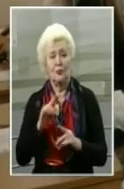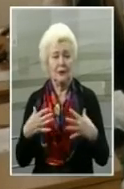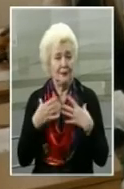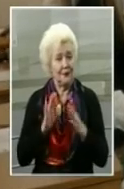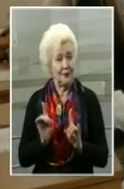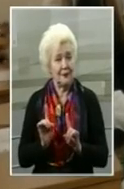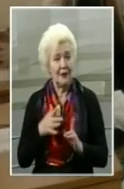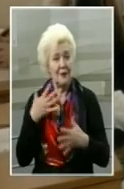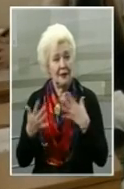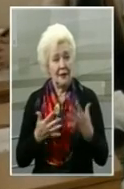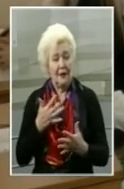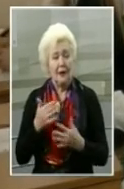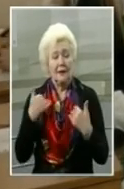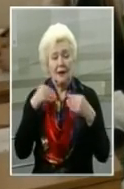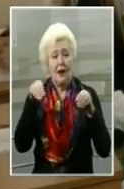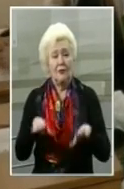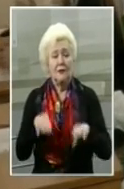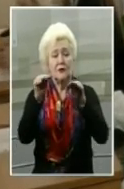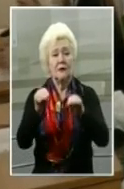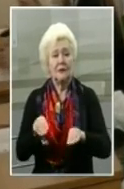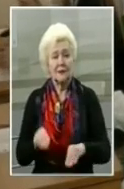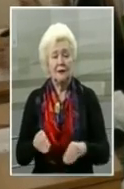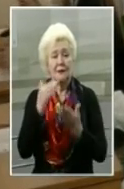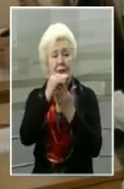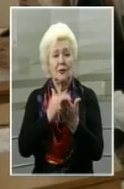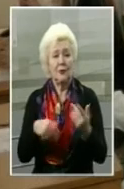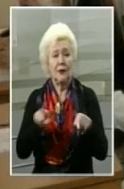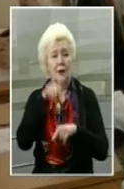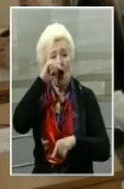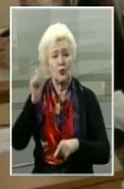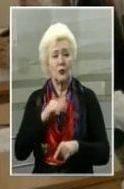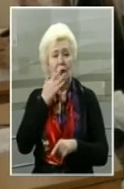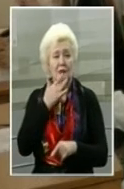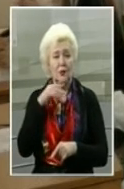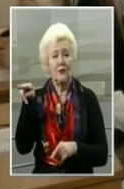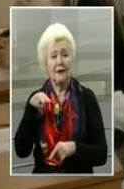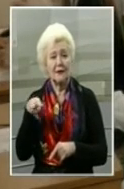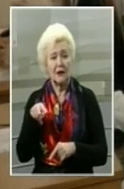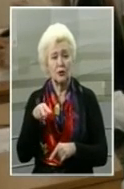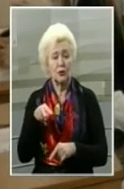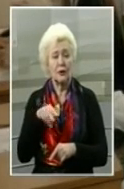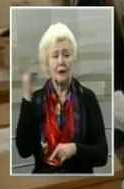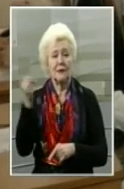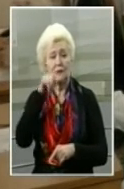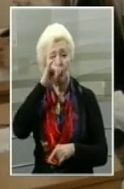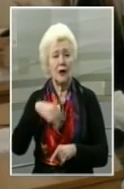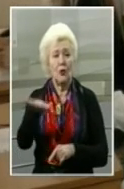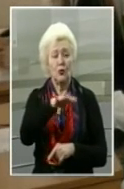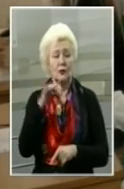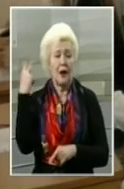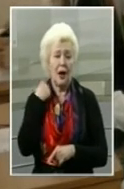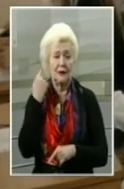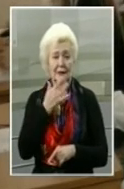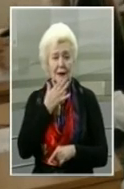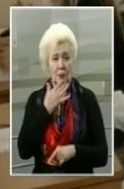І я вирішила складати предмети, такі як українська мова, література, історія України та англійська